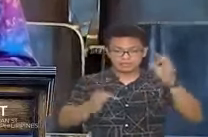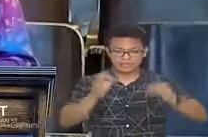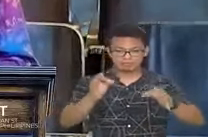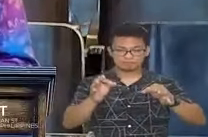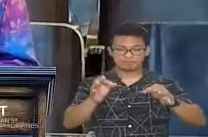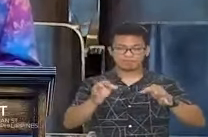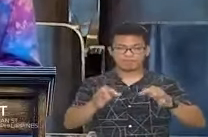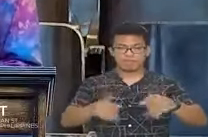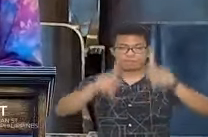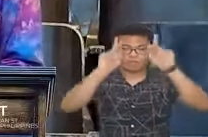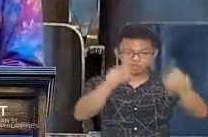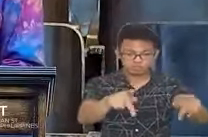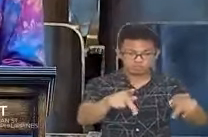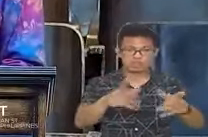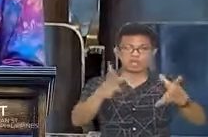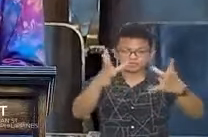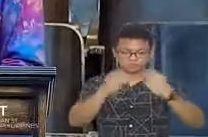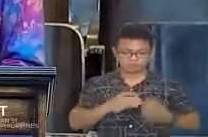Nagdawat na sa Ginoo.